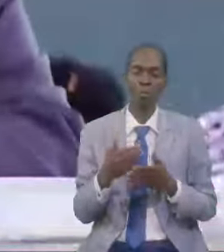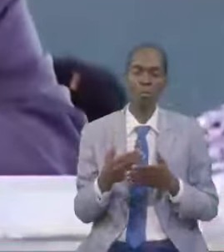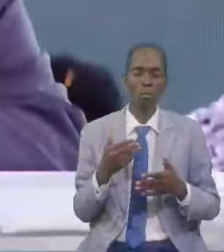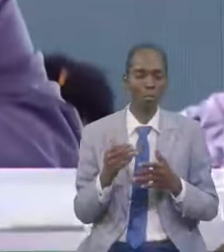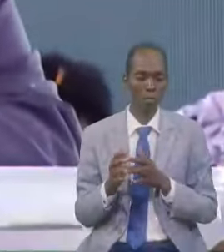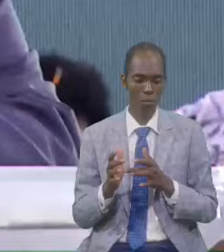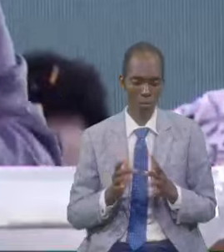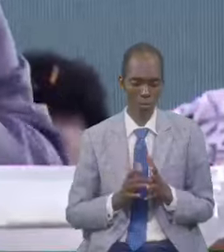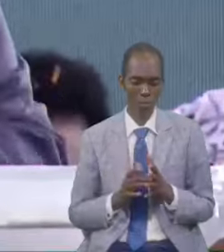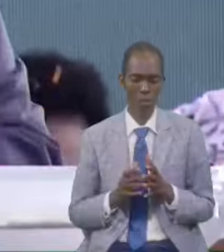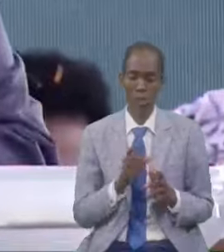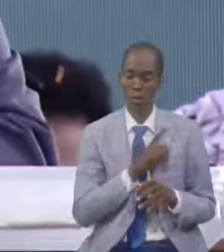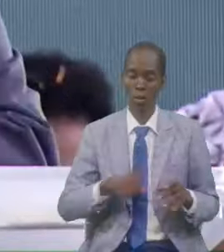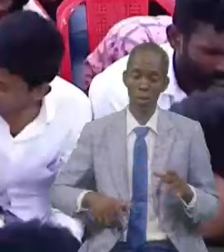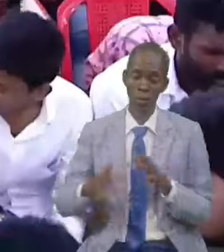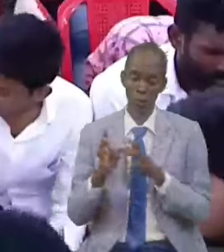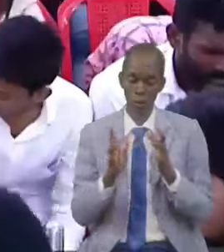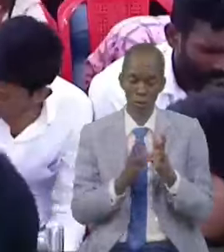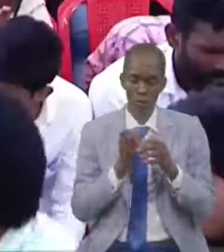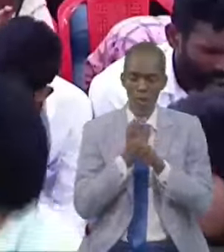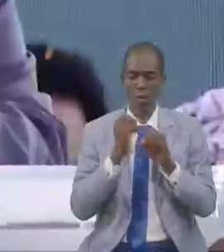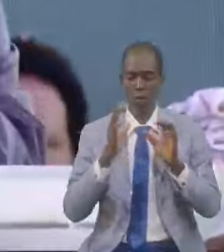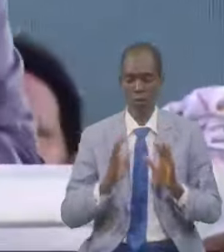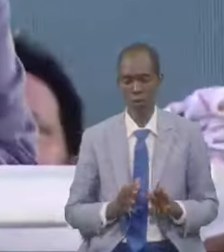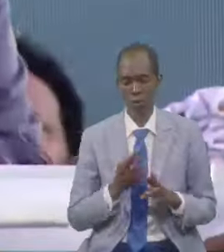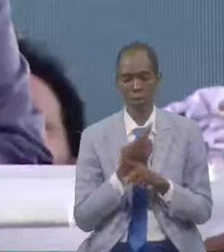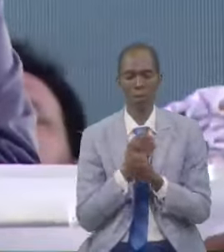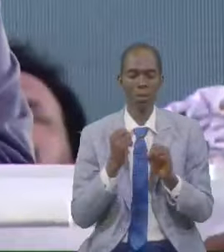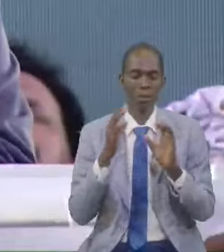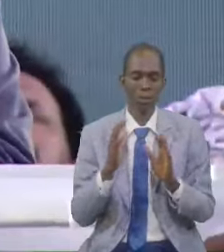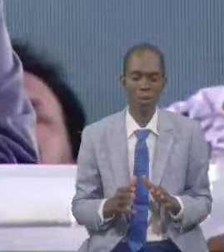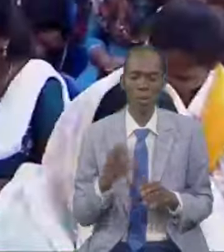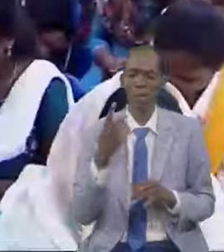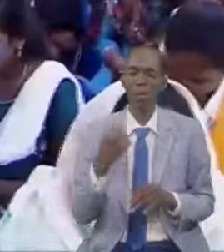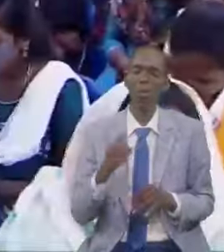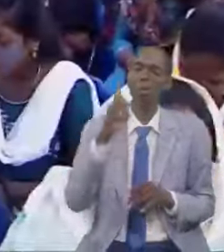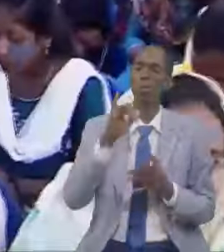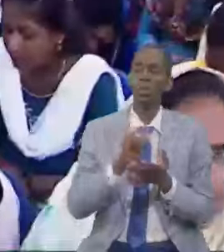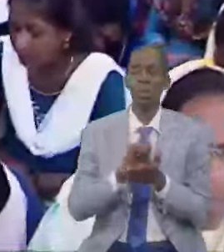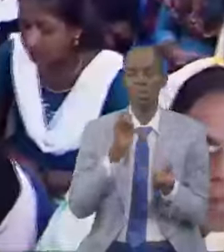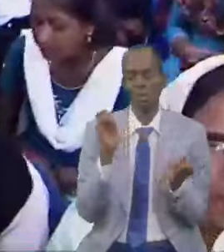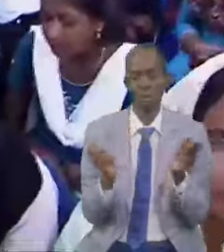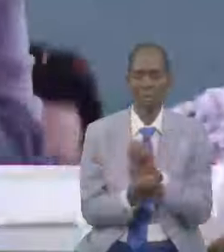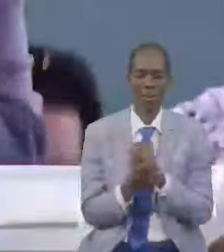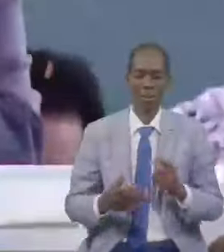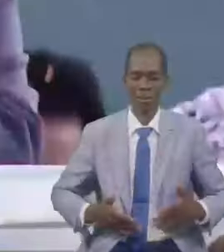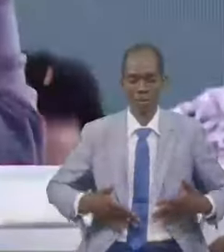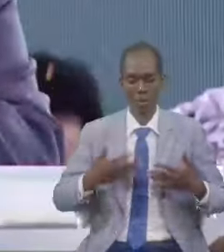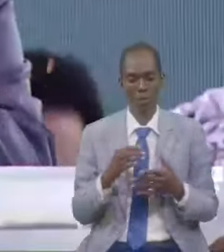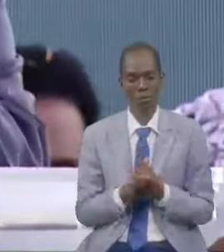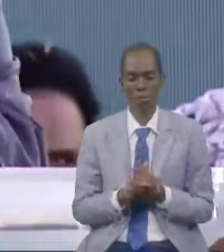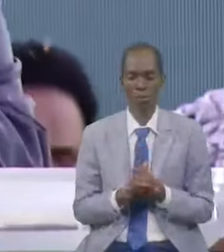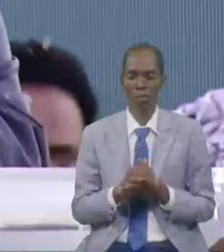Savior, రక్షకుడా, Redeemer, విమోచకుడా, the one that transforms lives. జీవితాలను రూపాంతరపరచువాడా. Transform